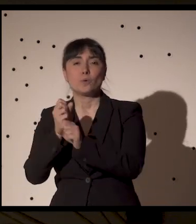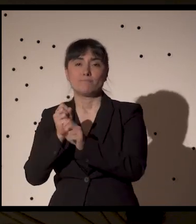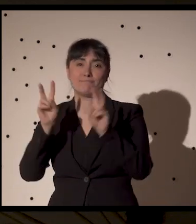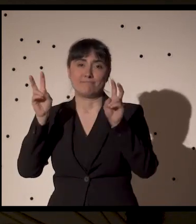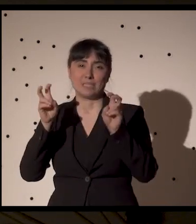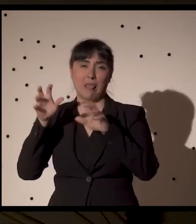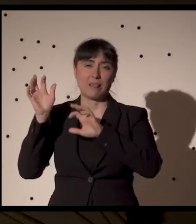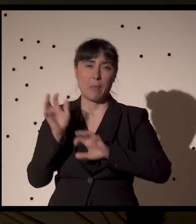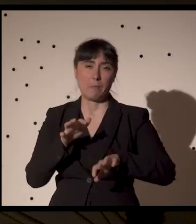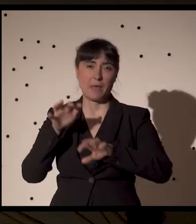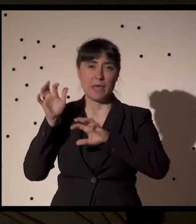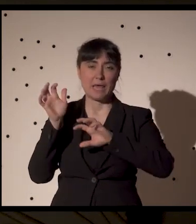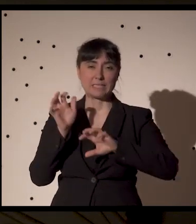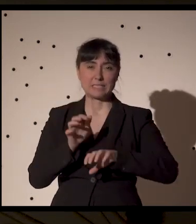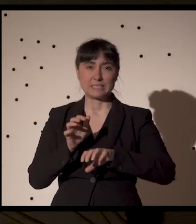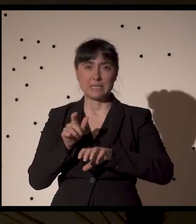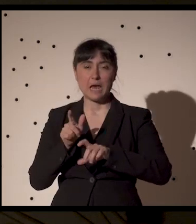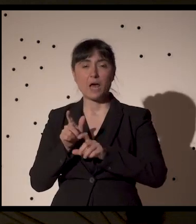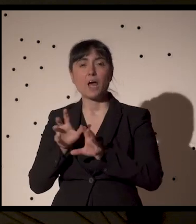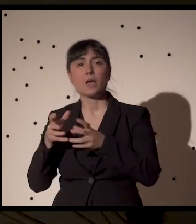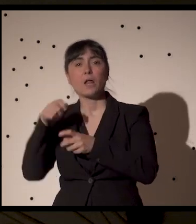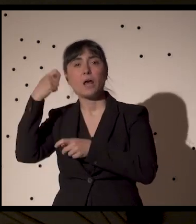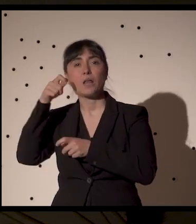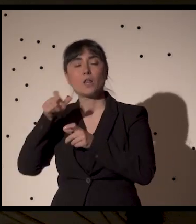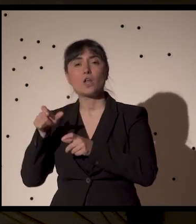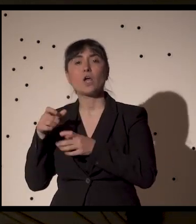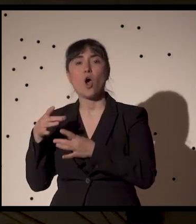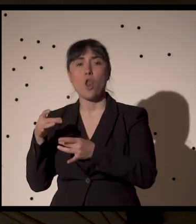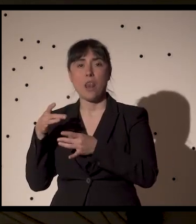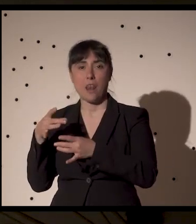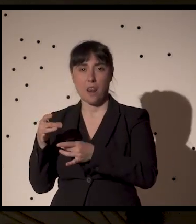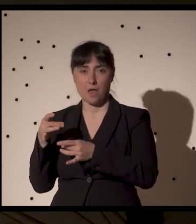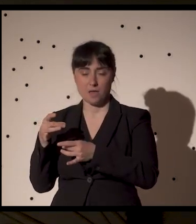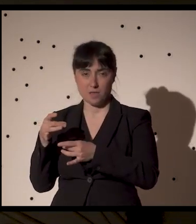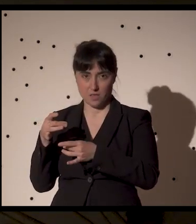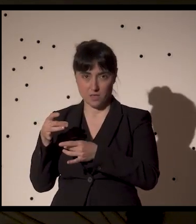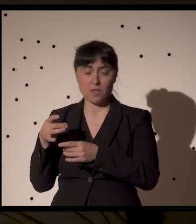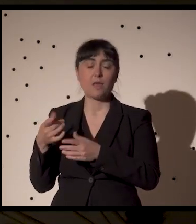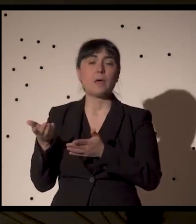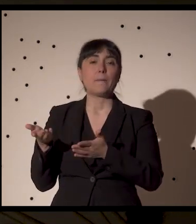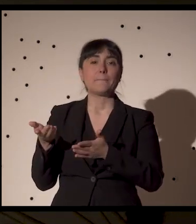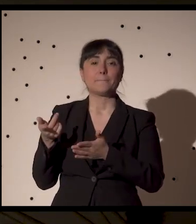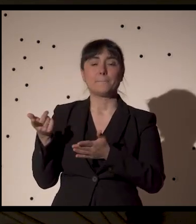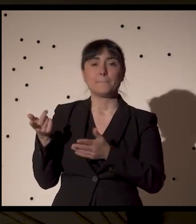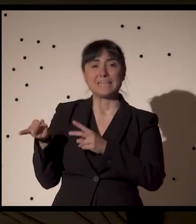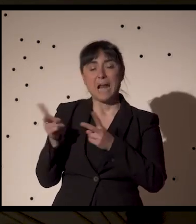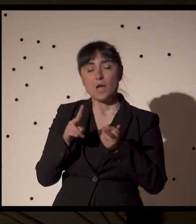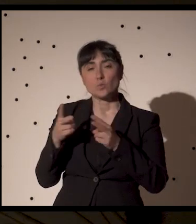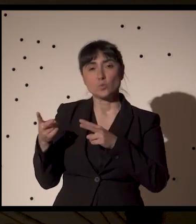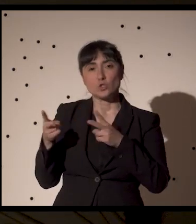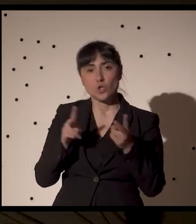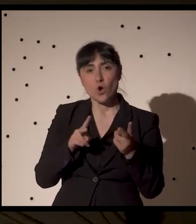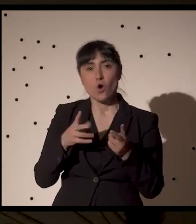di della compagnia colla con la la traduzione